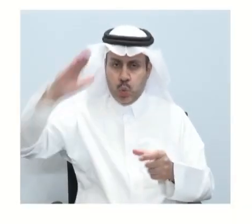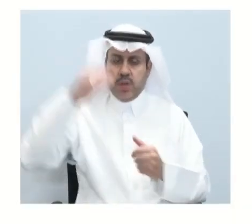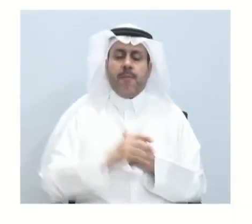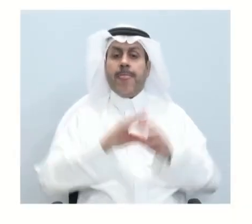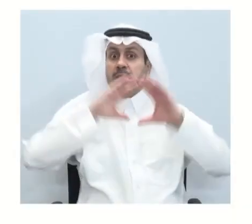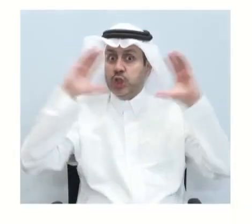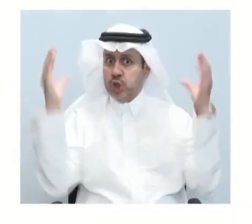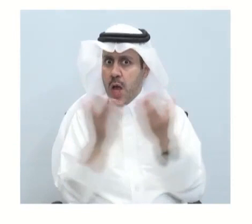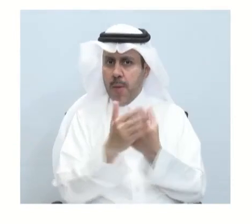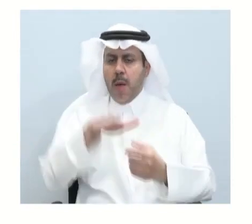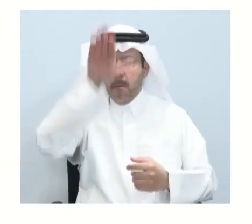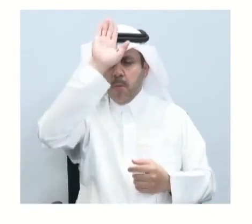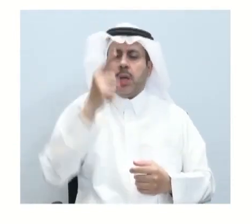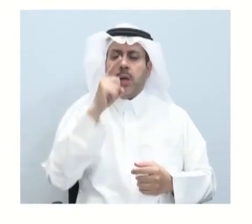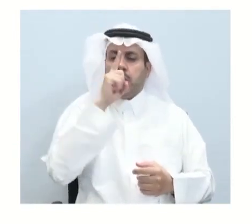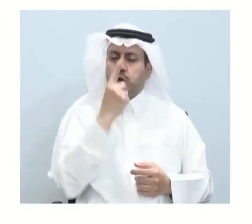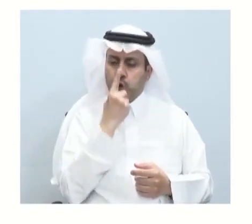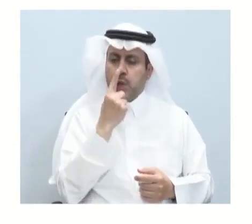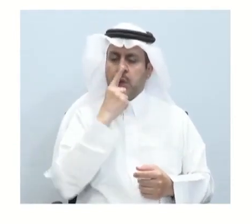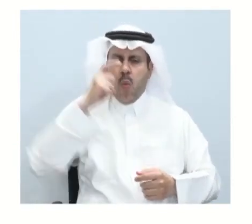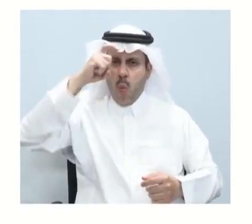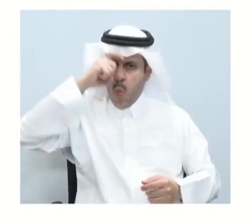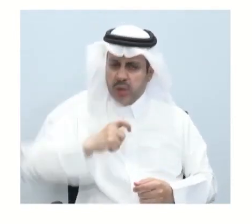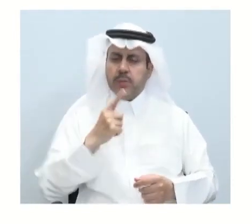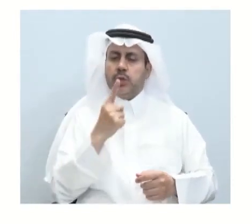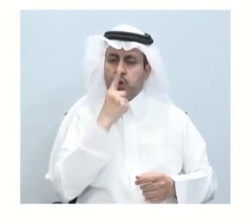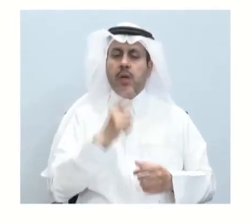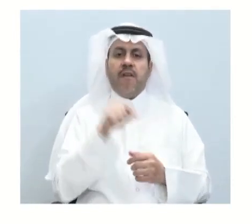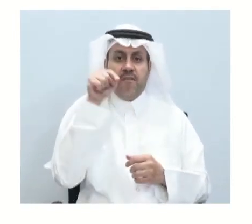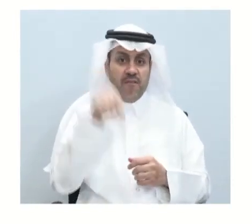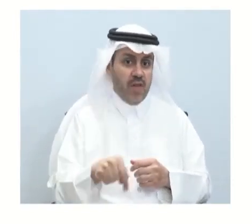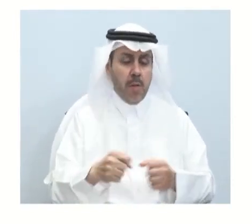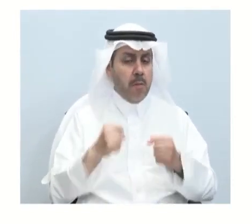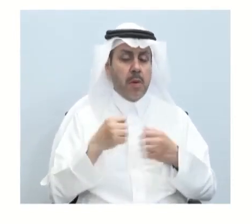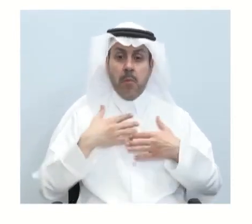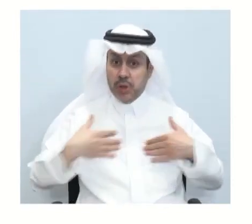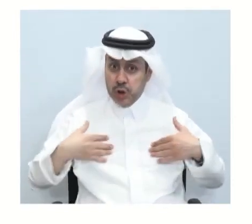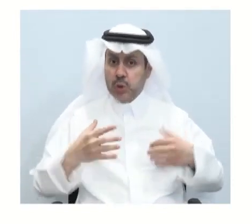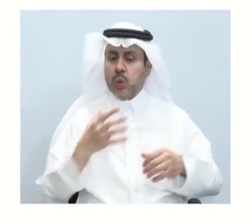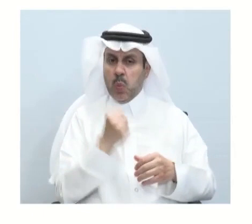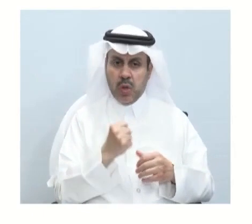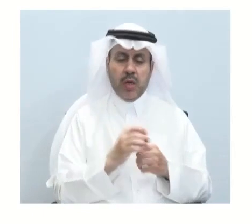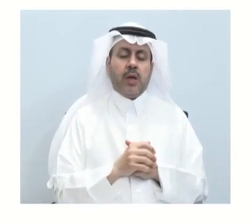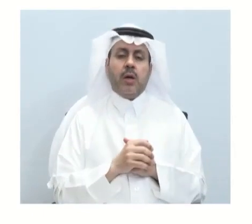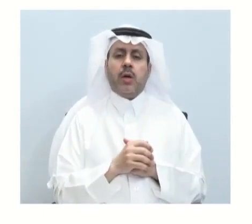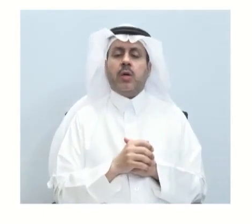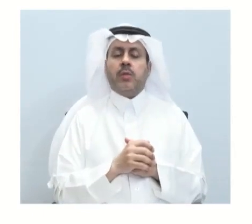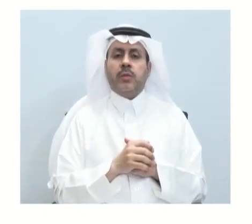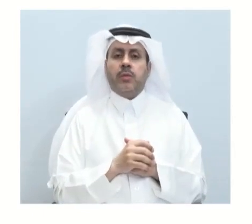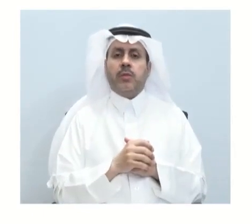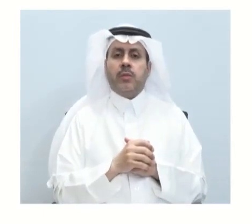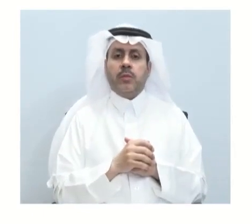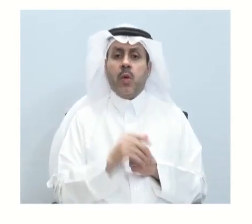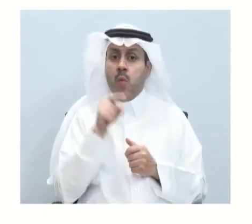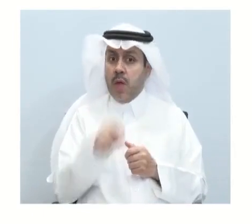المملكه ويجب على الجميع السمع والطاعه له في المنشط والمكره والعسر واليسر